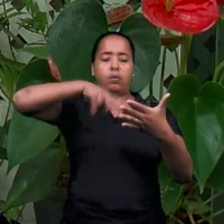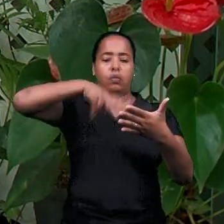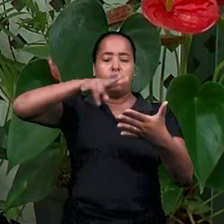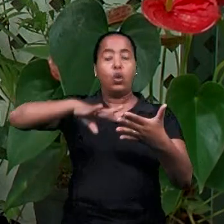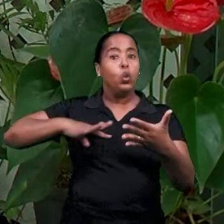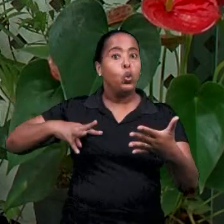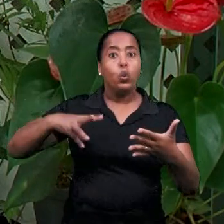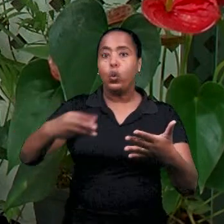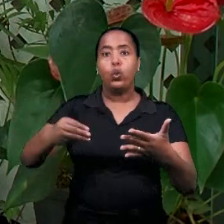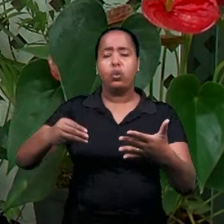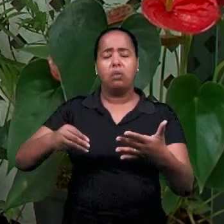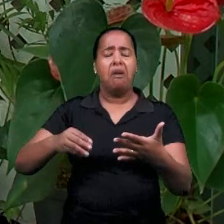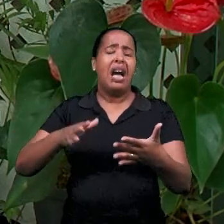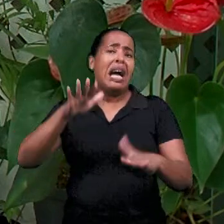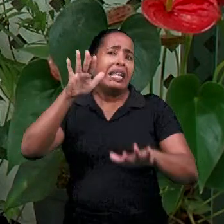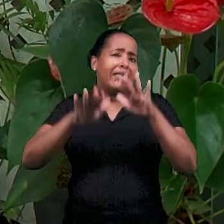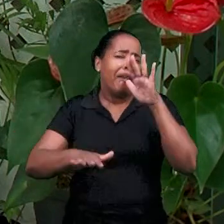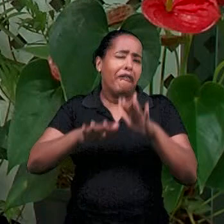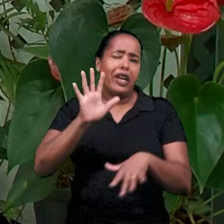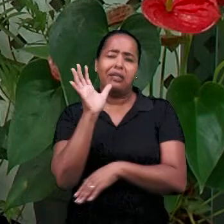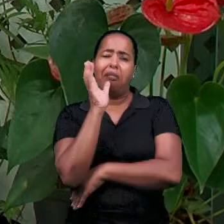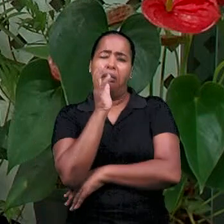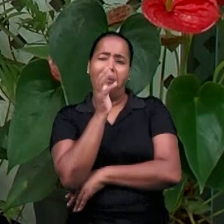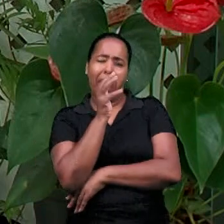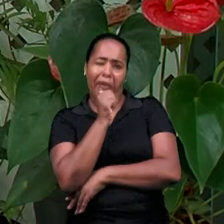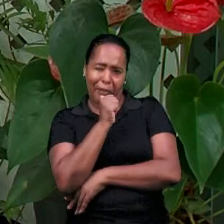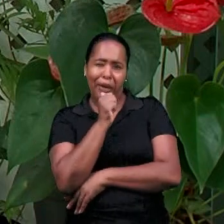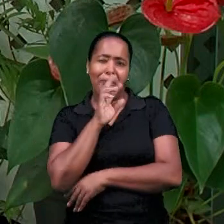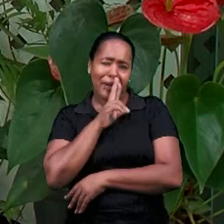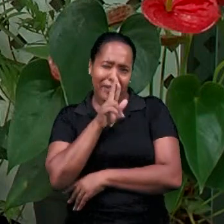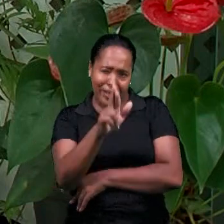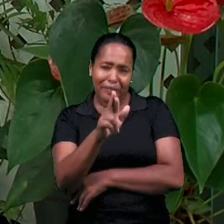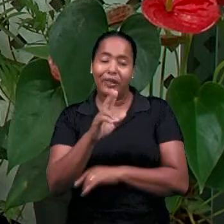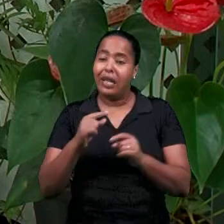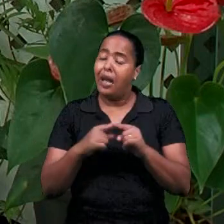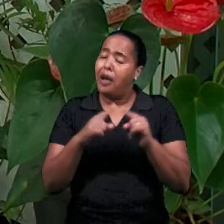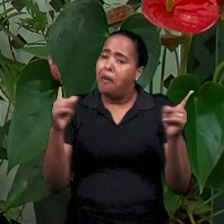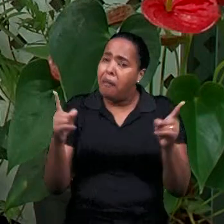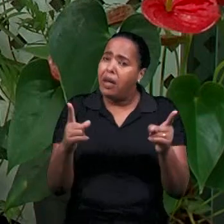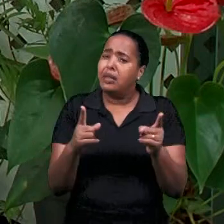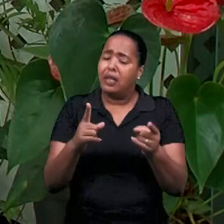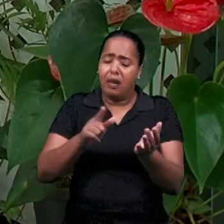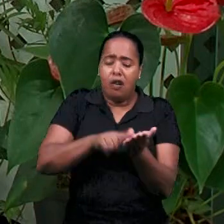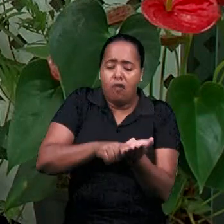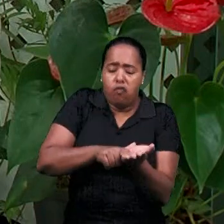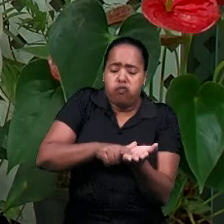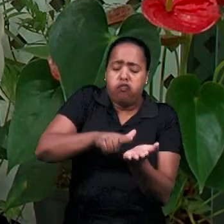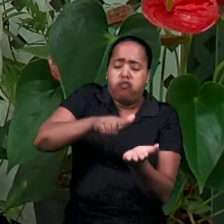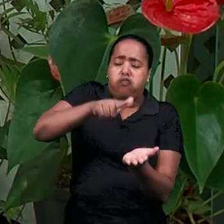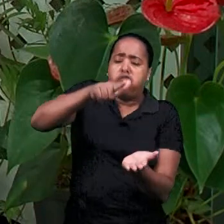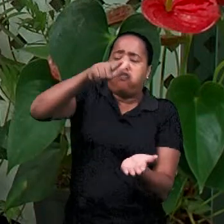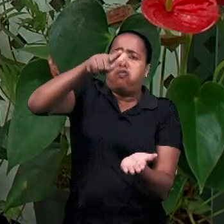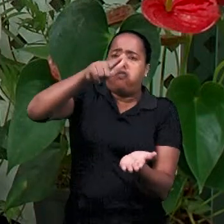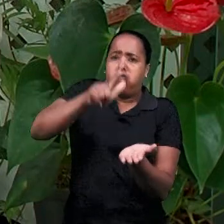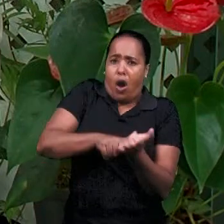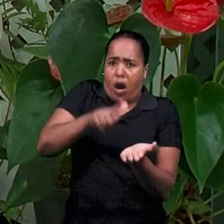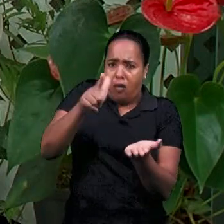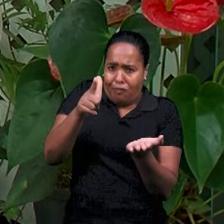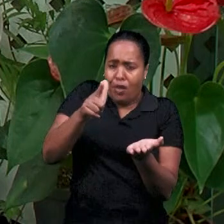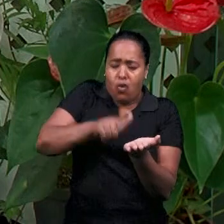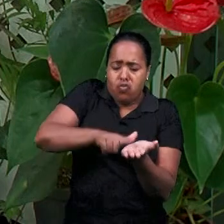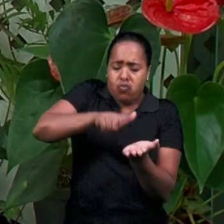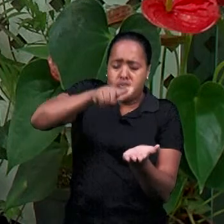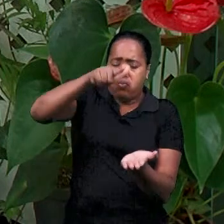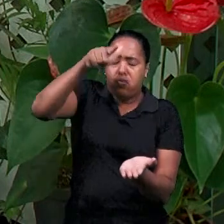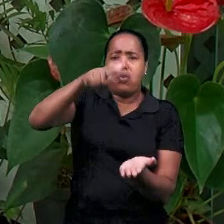et nous lisons tout ce qui vient dans nos mains. Peut-être qu'on a eu même un retard, mais nous